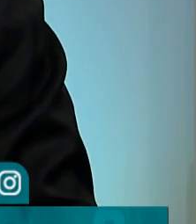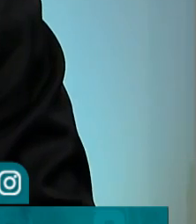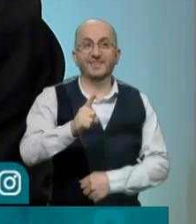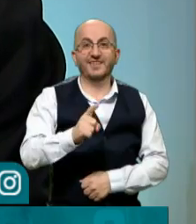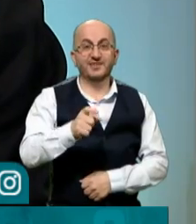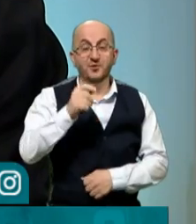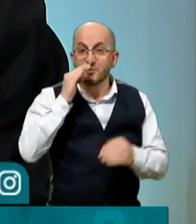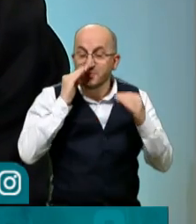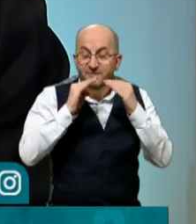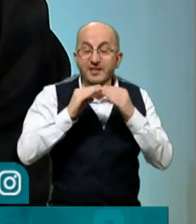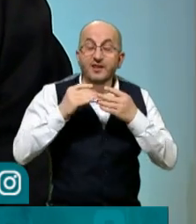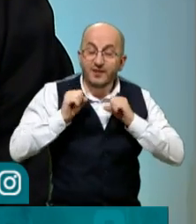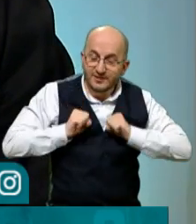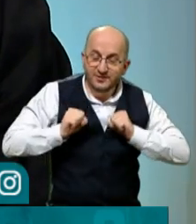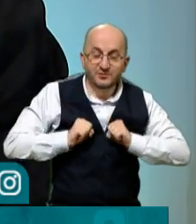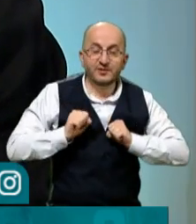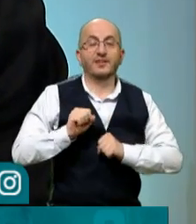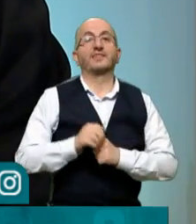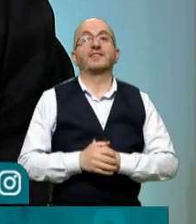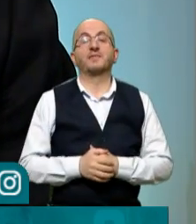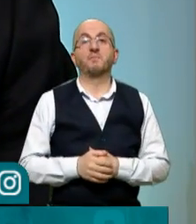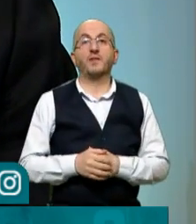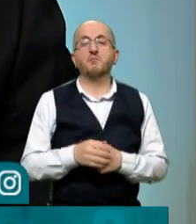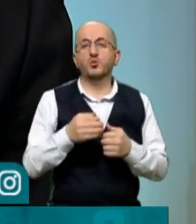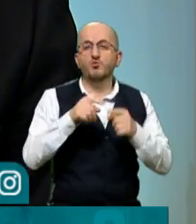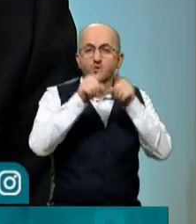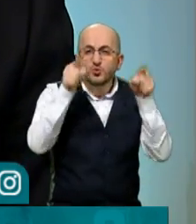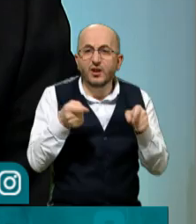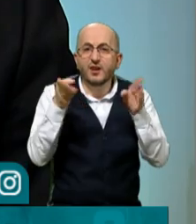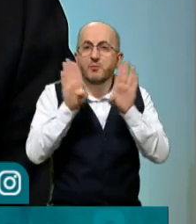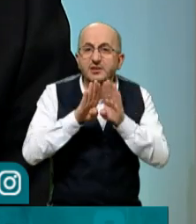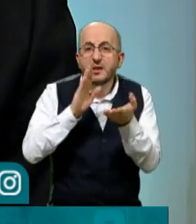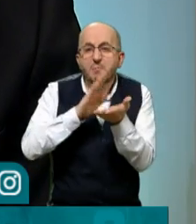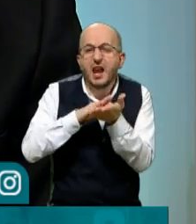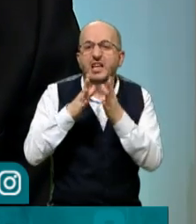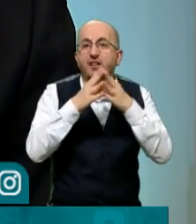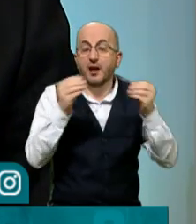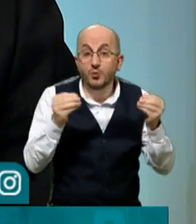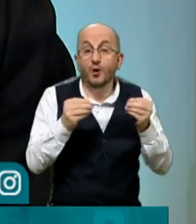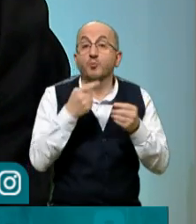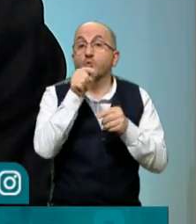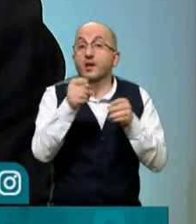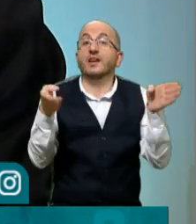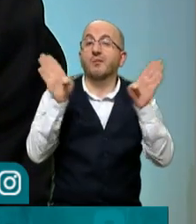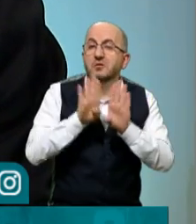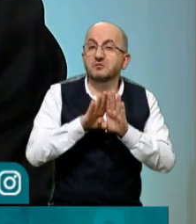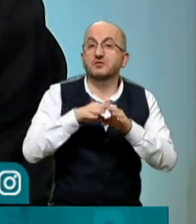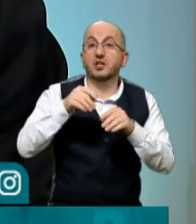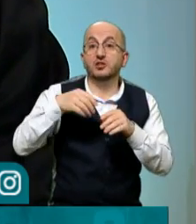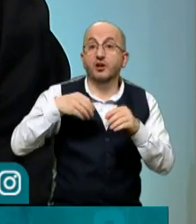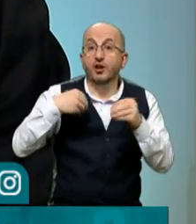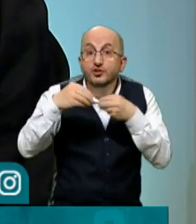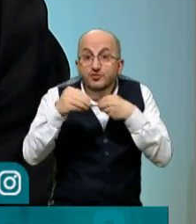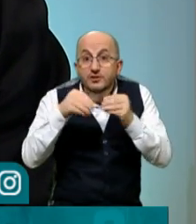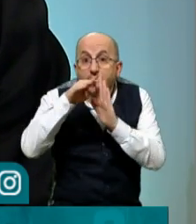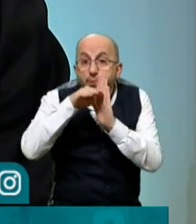gayret etmelidirler. Efendim işte burayı kapatırsak bereketimiz gider. Burayı kapatırsak işte müşterimiz kaybolur.